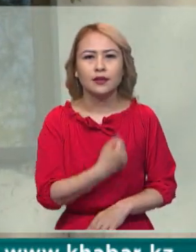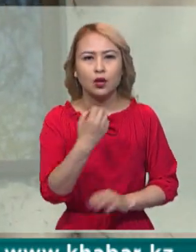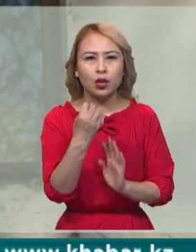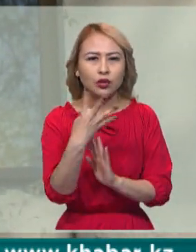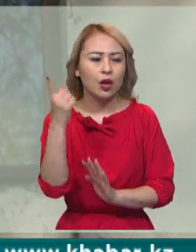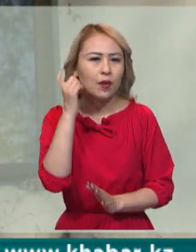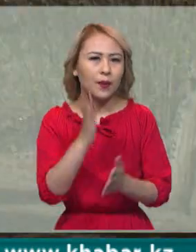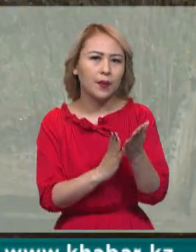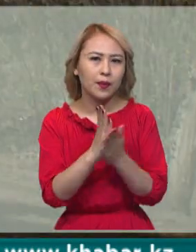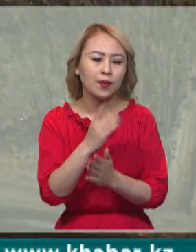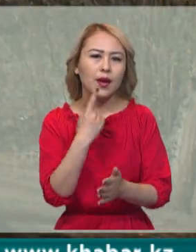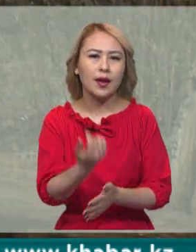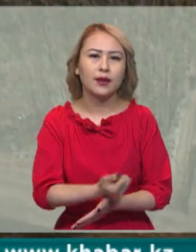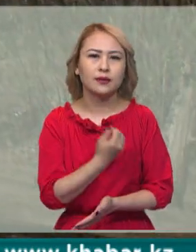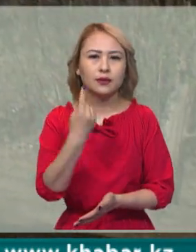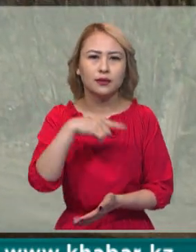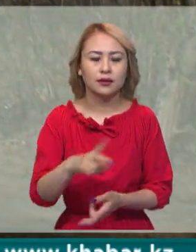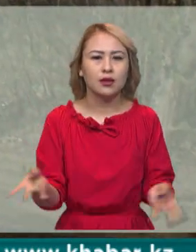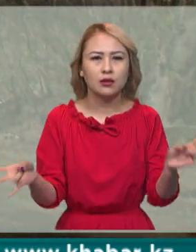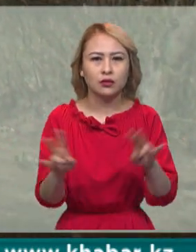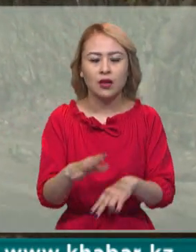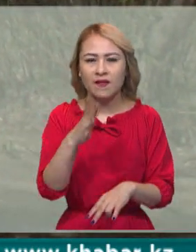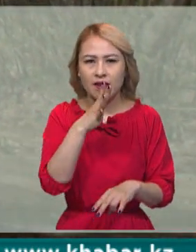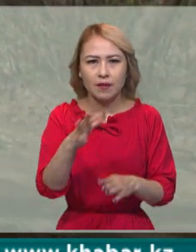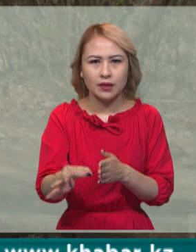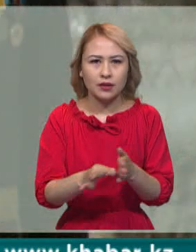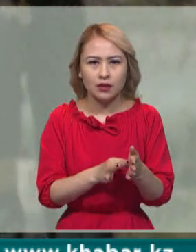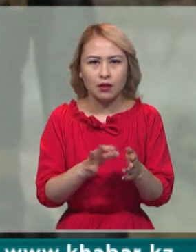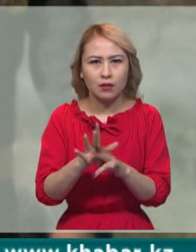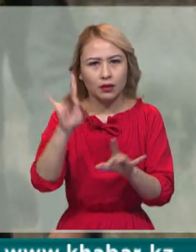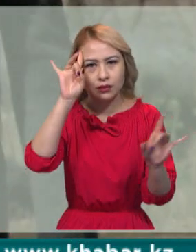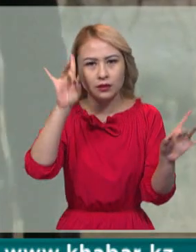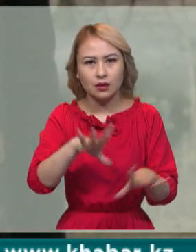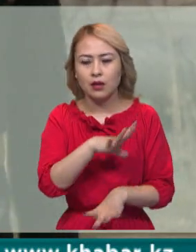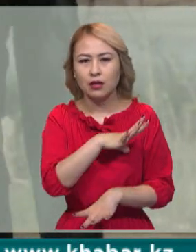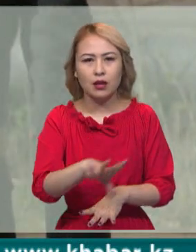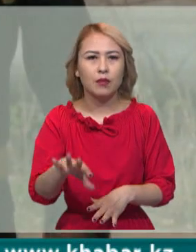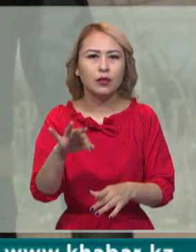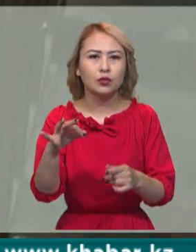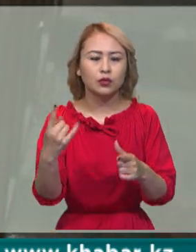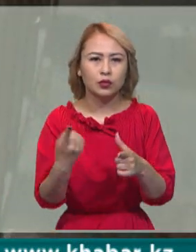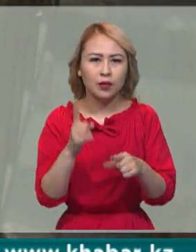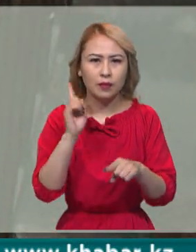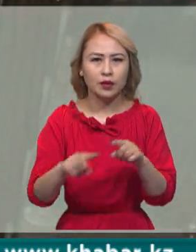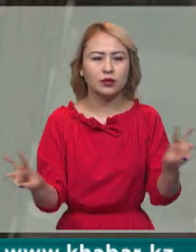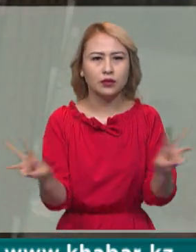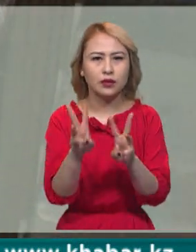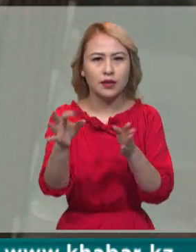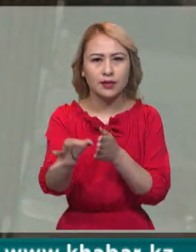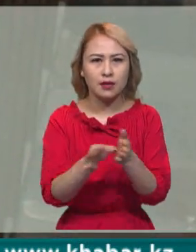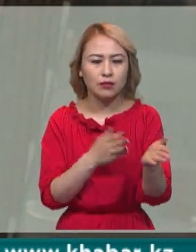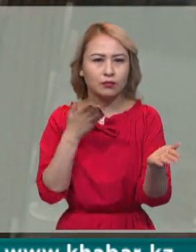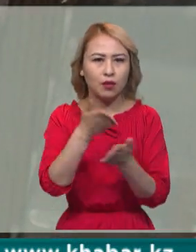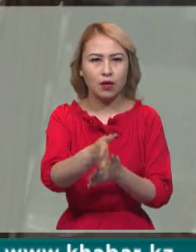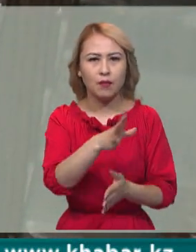жыл өмірін әскери қызметке арнаған ол сол мезетте байбалам салмай, шетте қалмай, жалындаған отқа қаймықпай